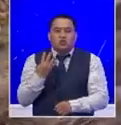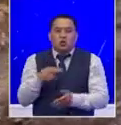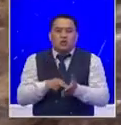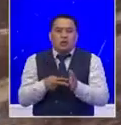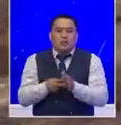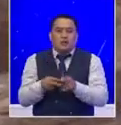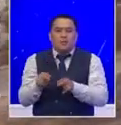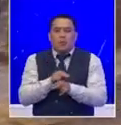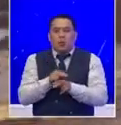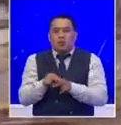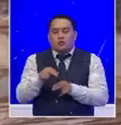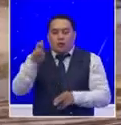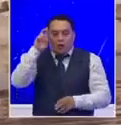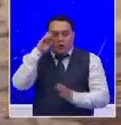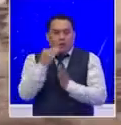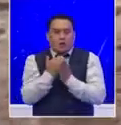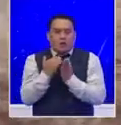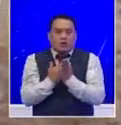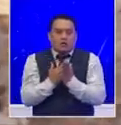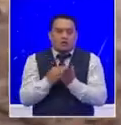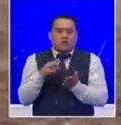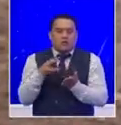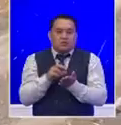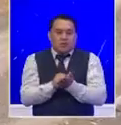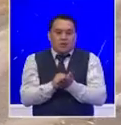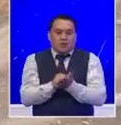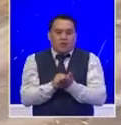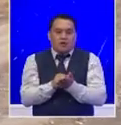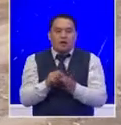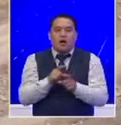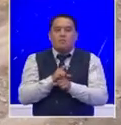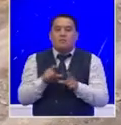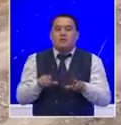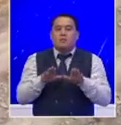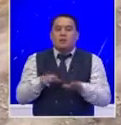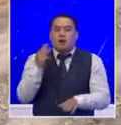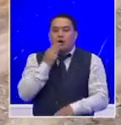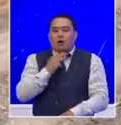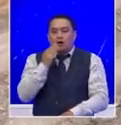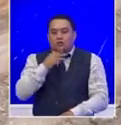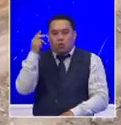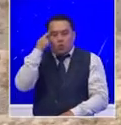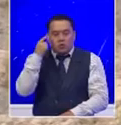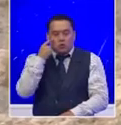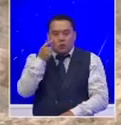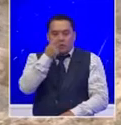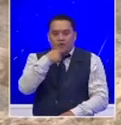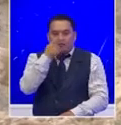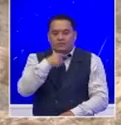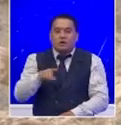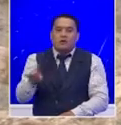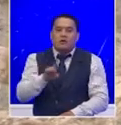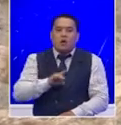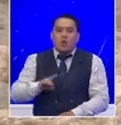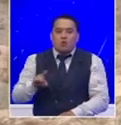запланирован капитальный ремонт по государственной программе «Дорожная карта занятости». Это объекты, расположенные в Каратальском, Коксуском, Панфиловском районах, а